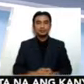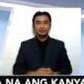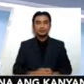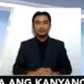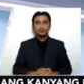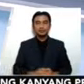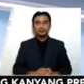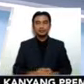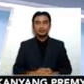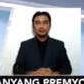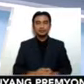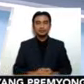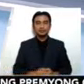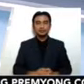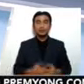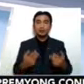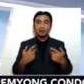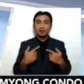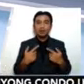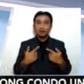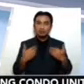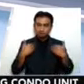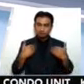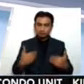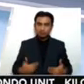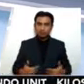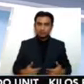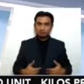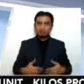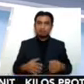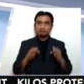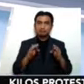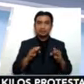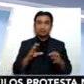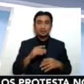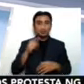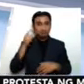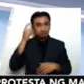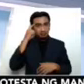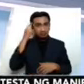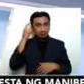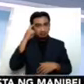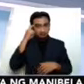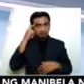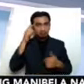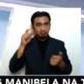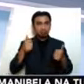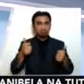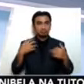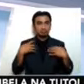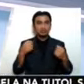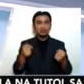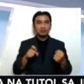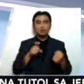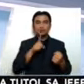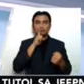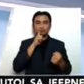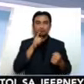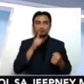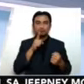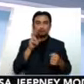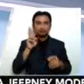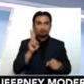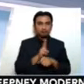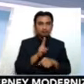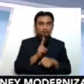Bukod sa pisikal na kalusugan ang maayos na Mental Health ni Carlos yulo ang isa raw sa mga susi sa pagkapanalo